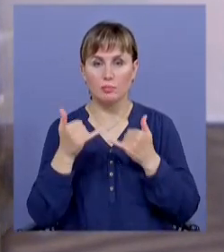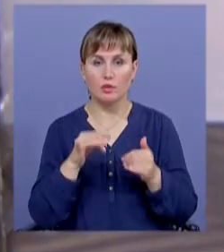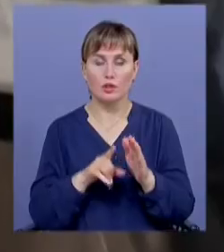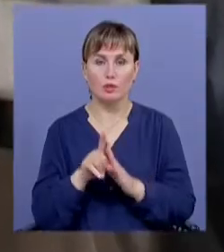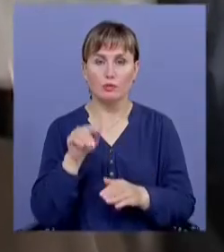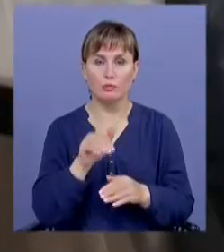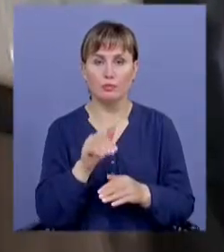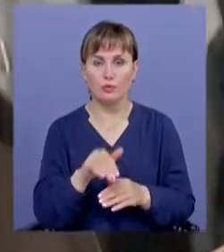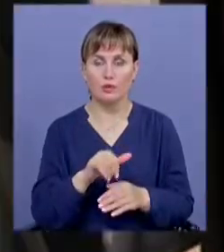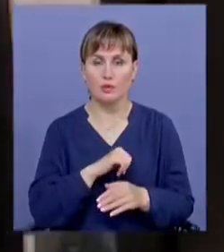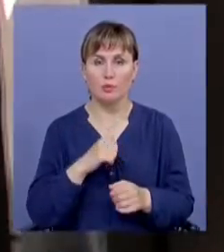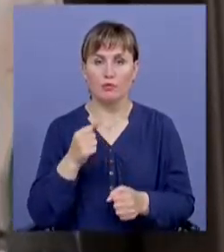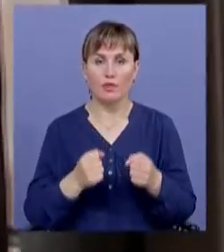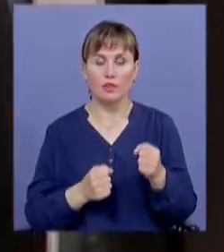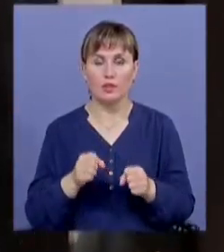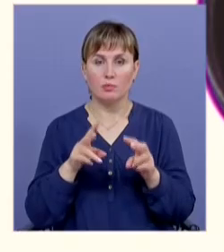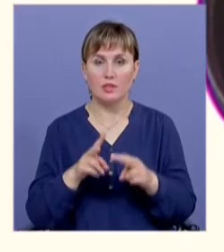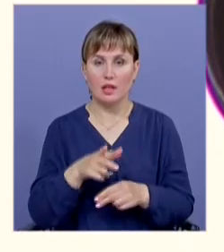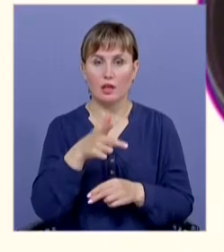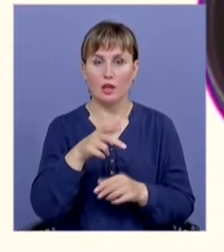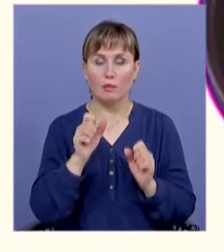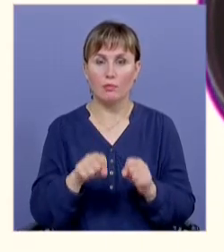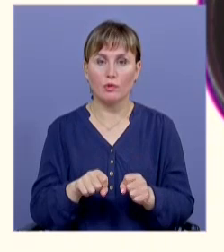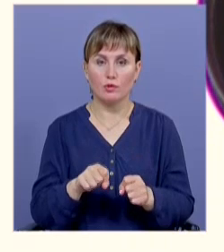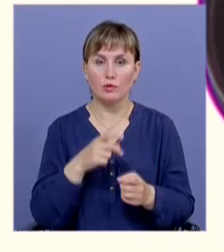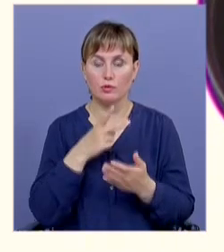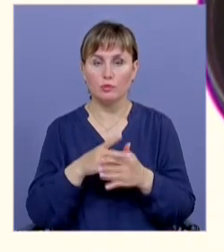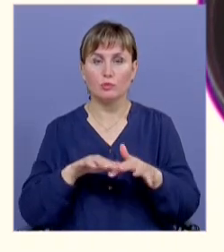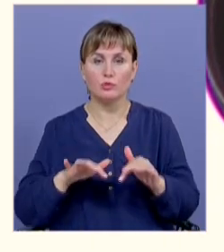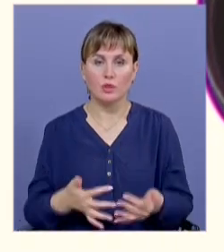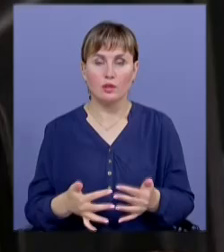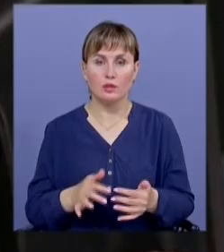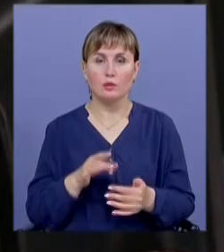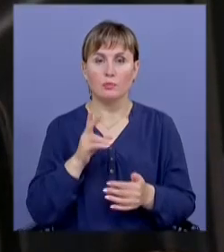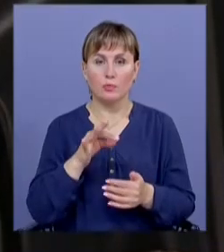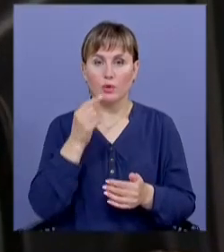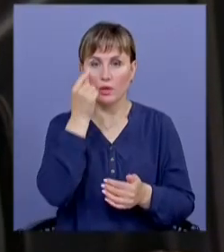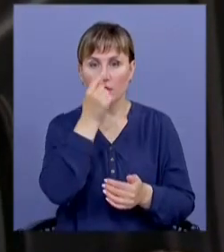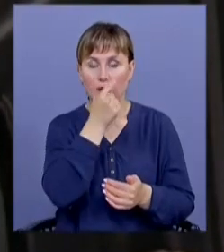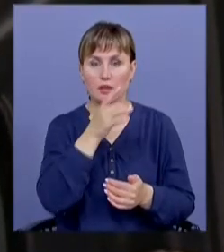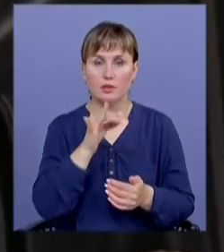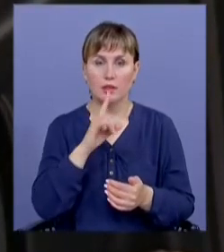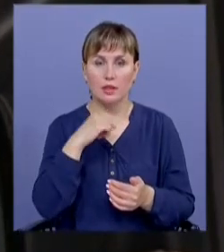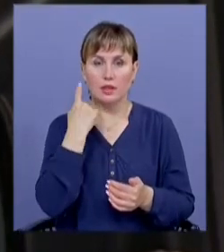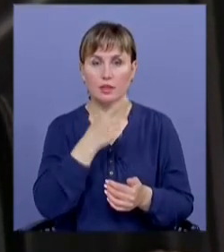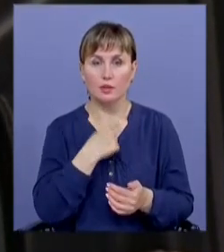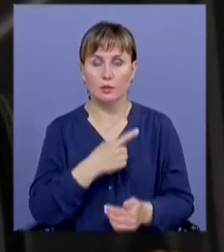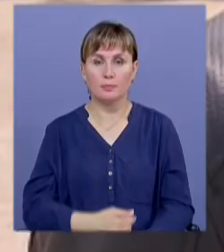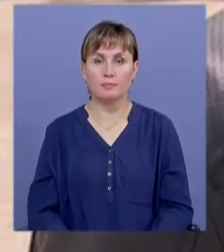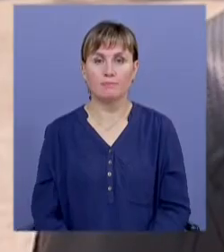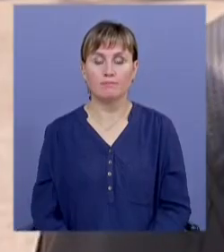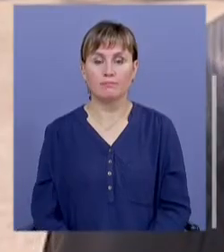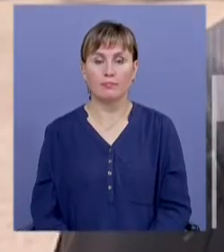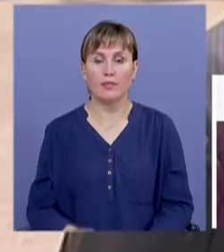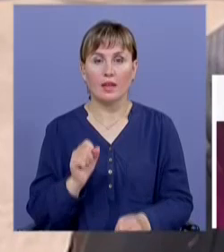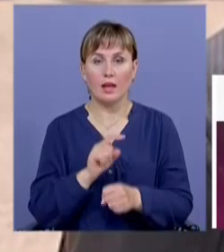начнет будить самого шофера. Специальная камера может определить и степень усталости по сетчатке глаза и мимике лица. Оговариваемся с